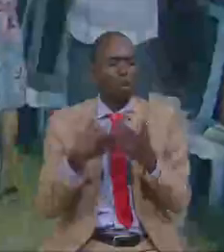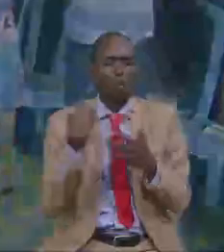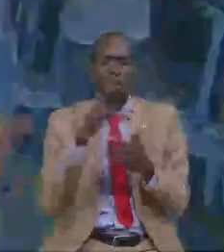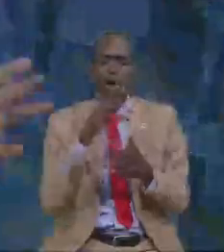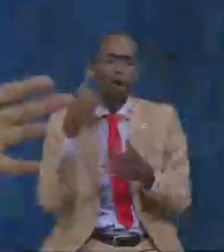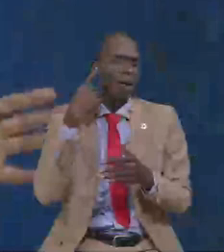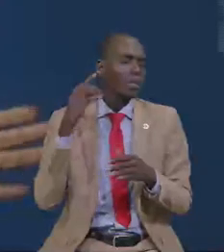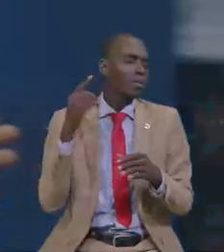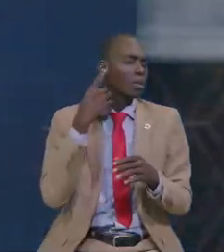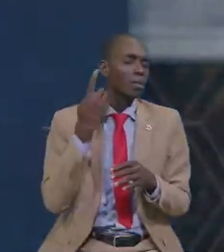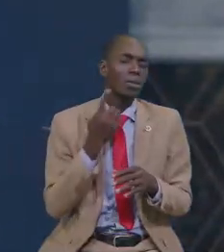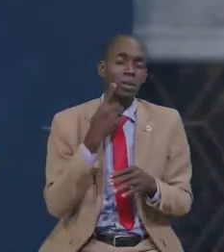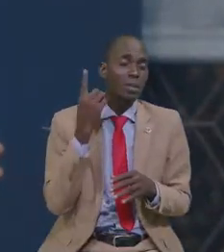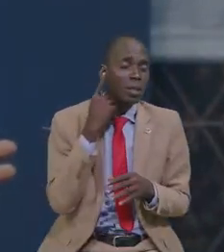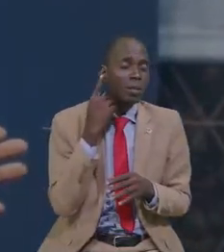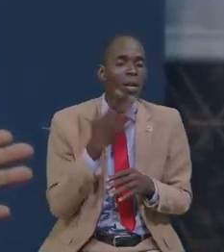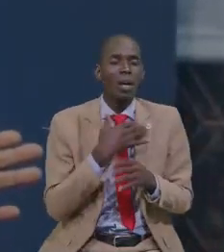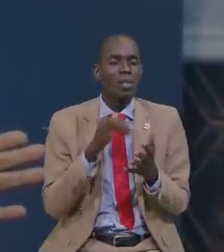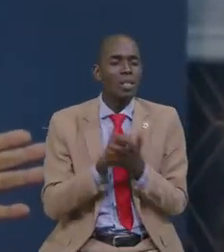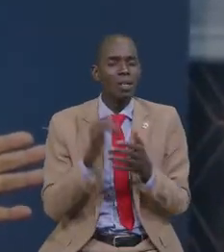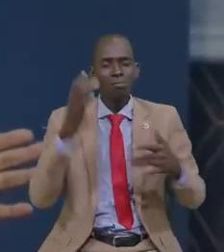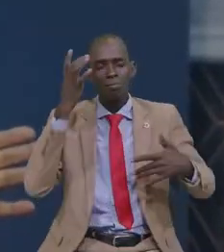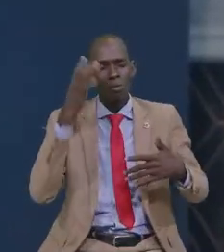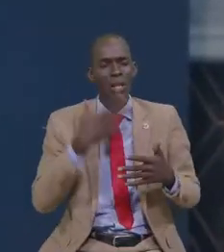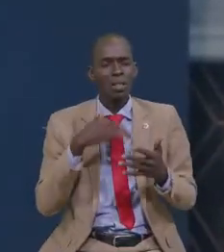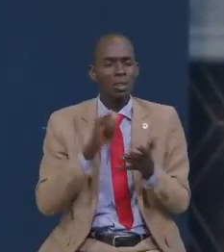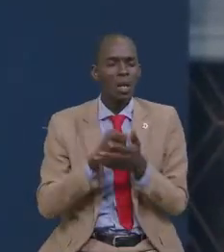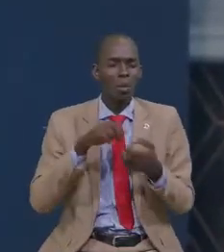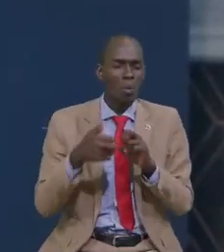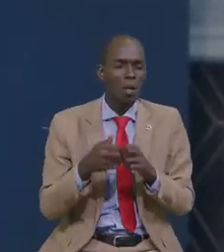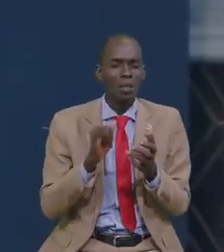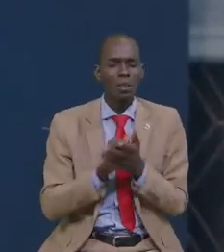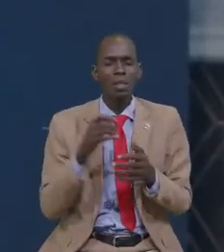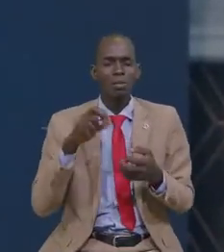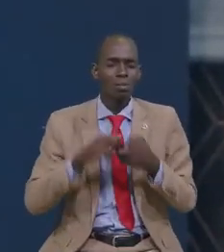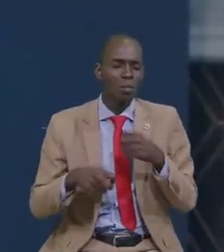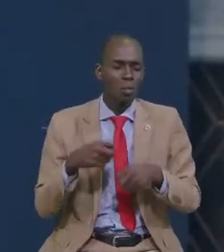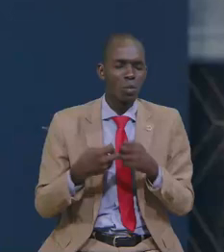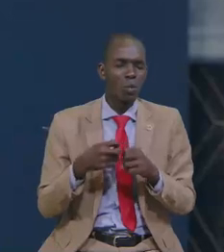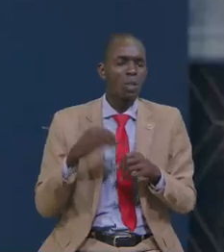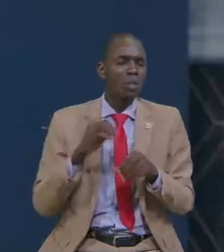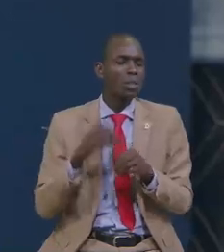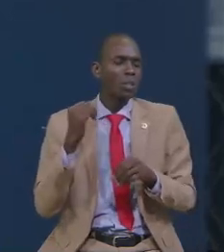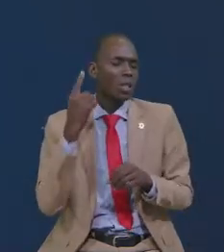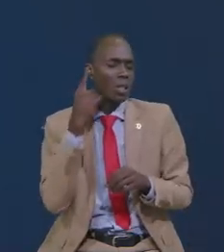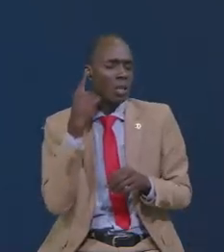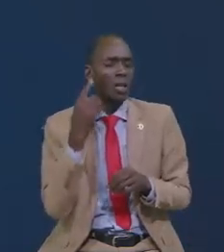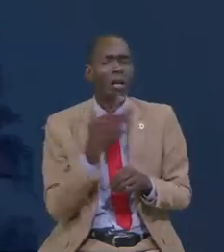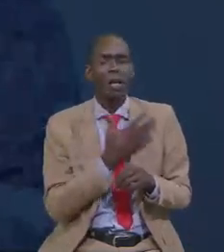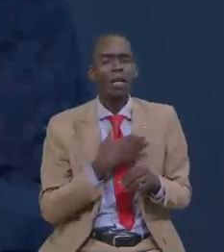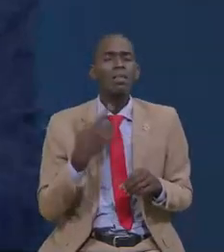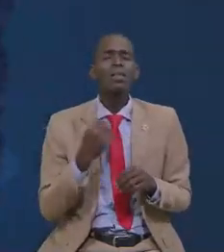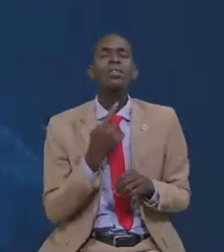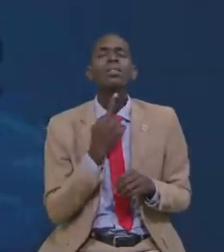très claire. Je demande pour les sourds muets, je prie que ce mal de